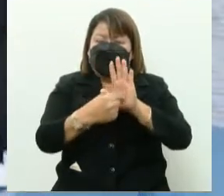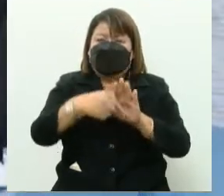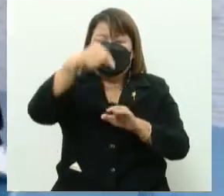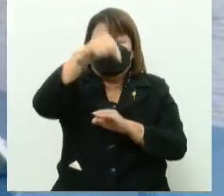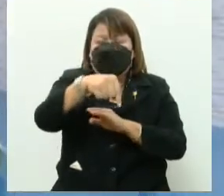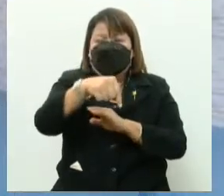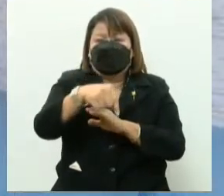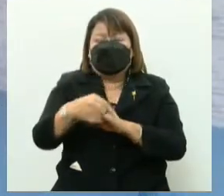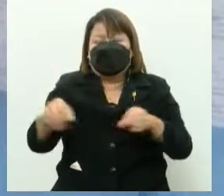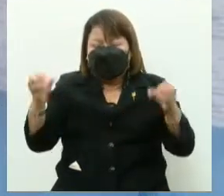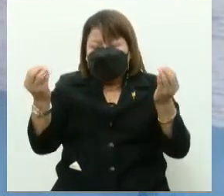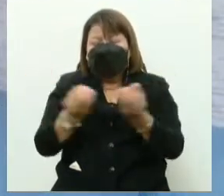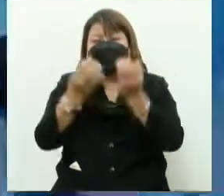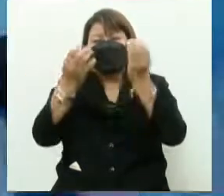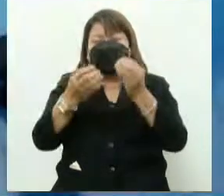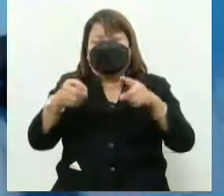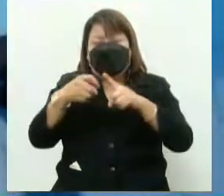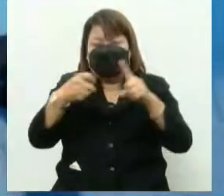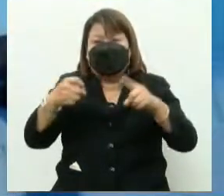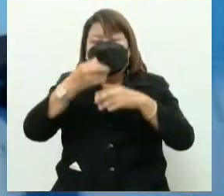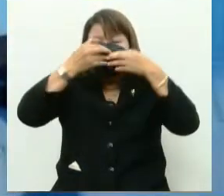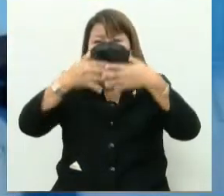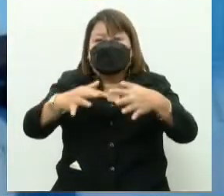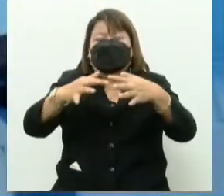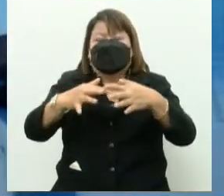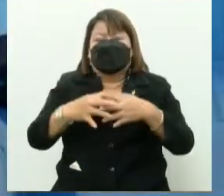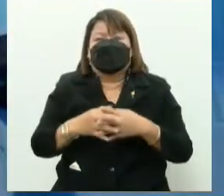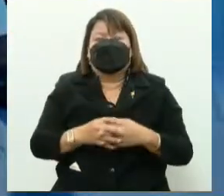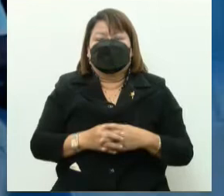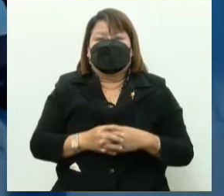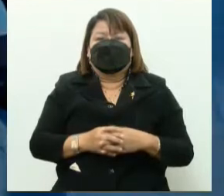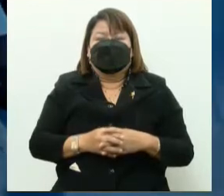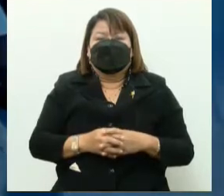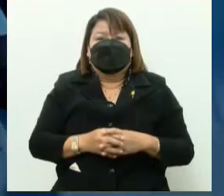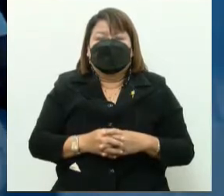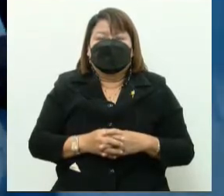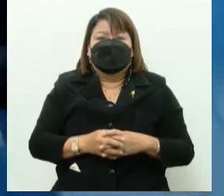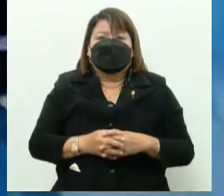บจากคลื่นยักษ์สึนามิตามจุดต่าง